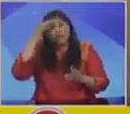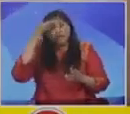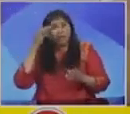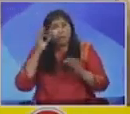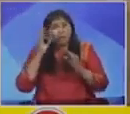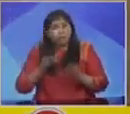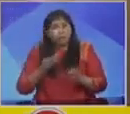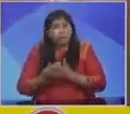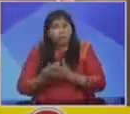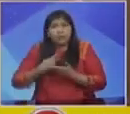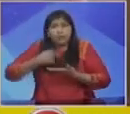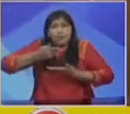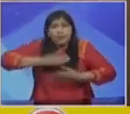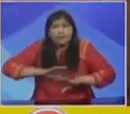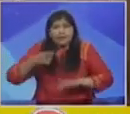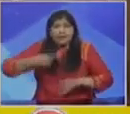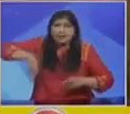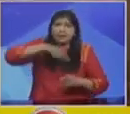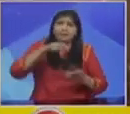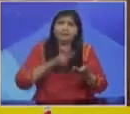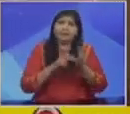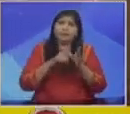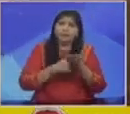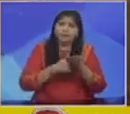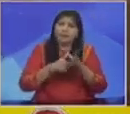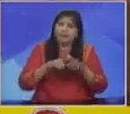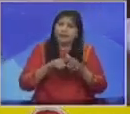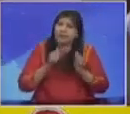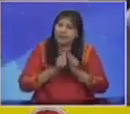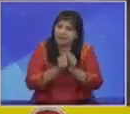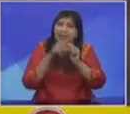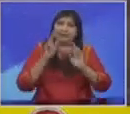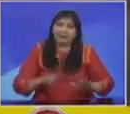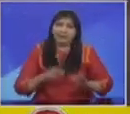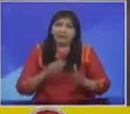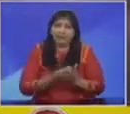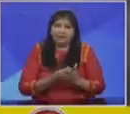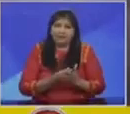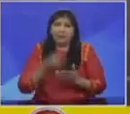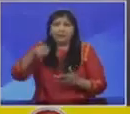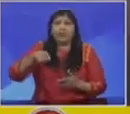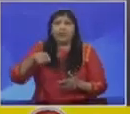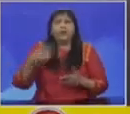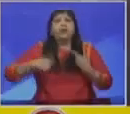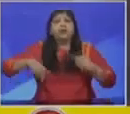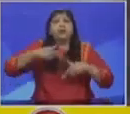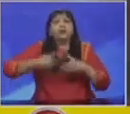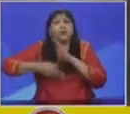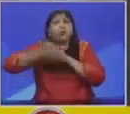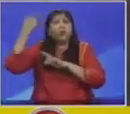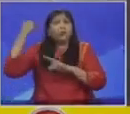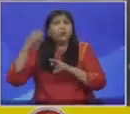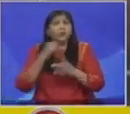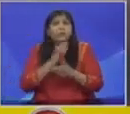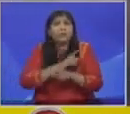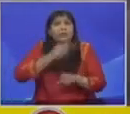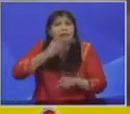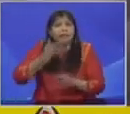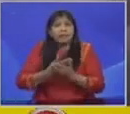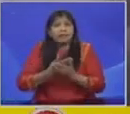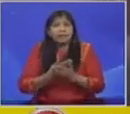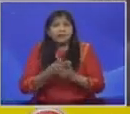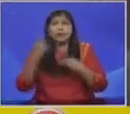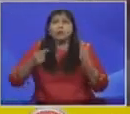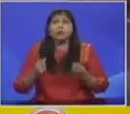की जन्मस्थली वाराणसी से जुड़ा हुआ हूँ। संत रविदास जी के जीवन की आध्यात्मिक ऊंचाई को और